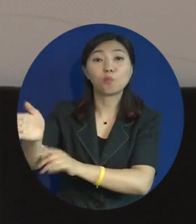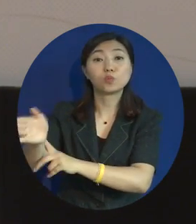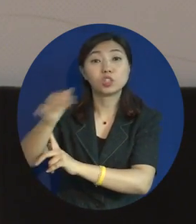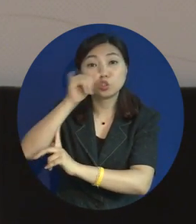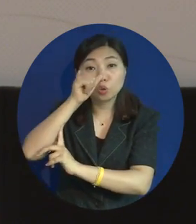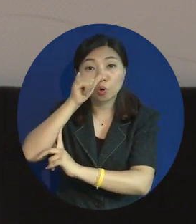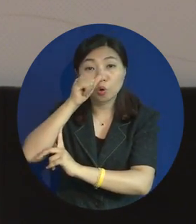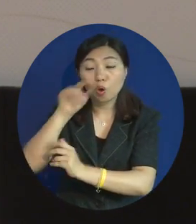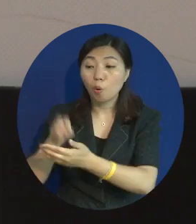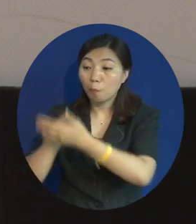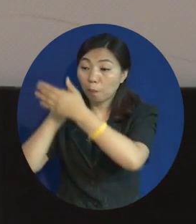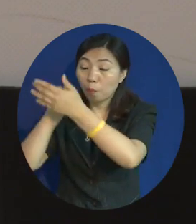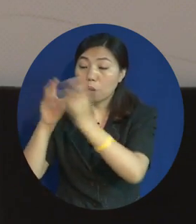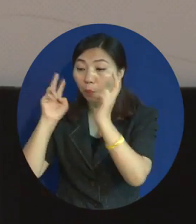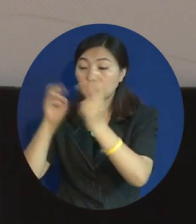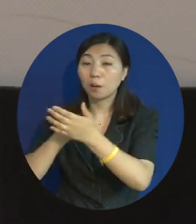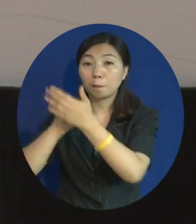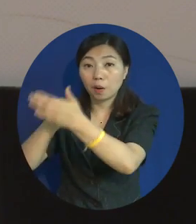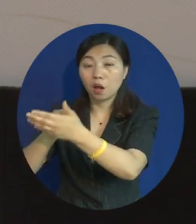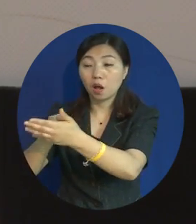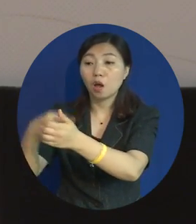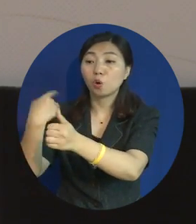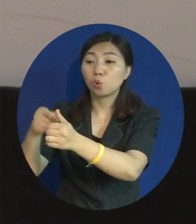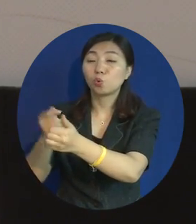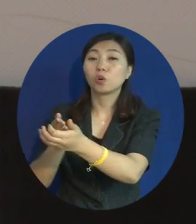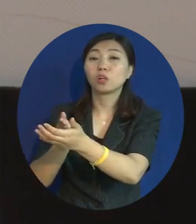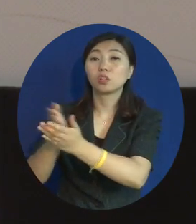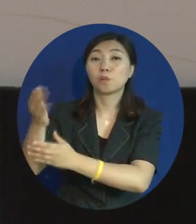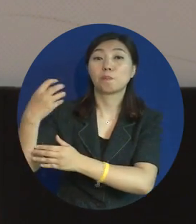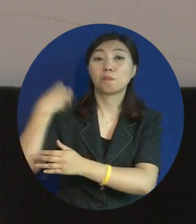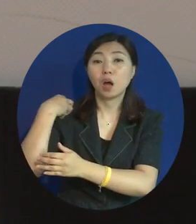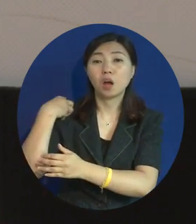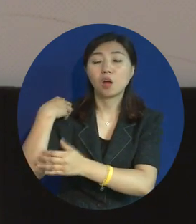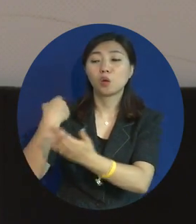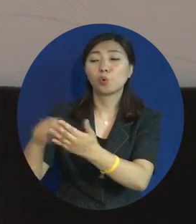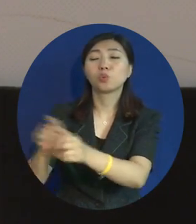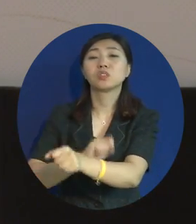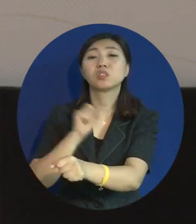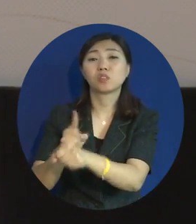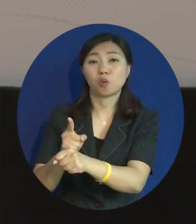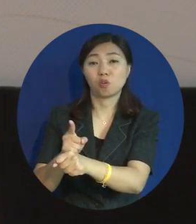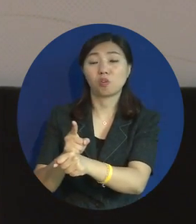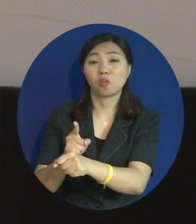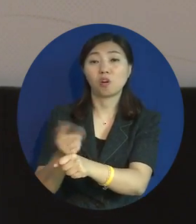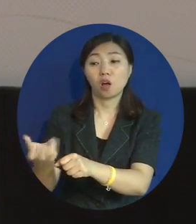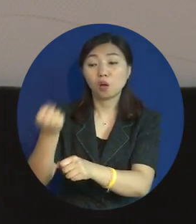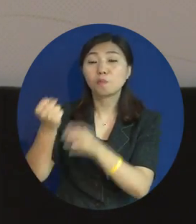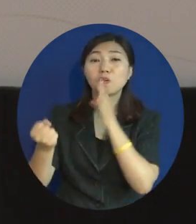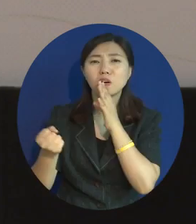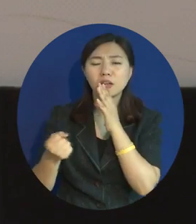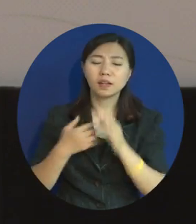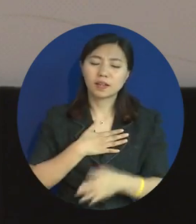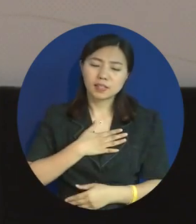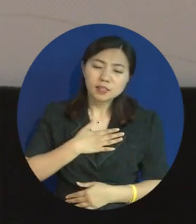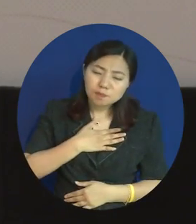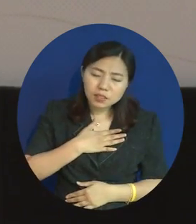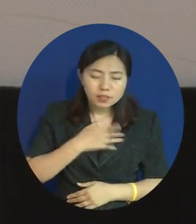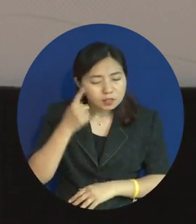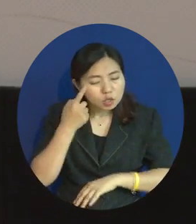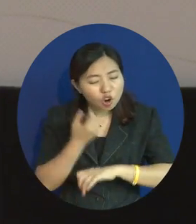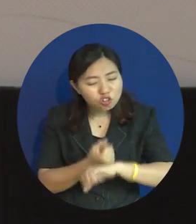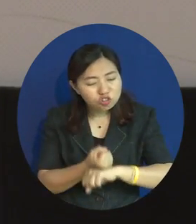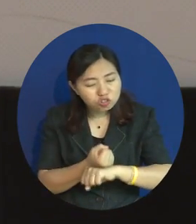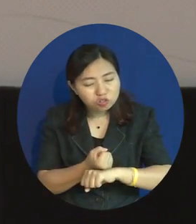나중에 거기서 교육 담당을 하면 그게 자기 적성을 살리는 거예요. 예를 들면 지난번에 어떤 젊은이가 묻는데, 자기는 심리학을 하고